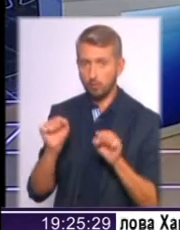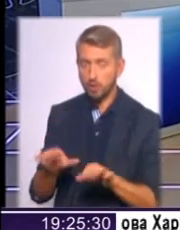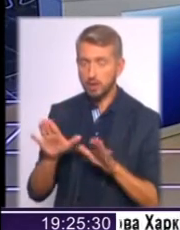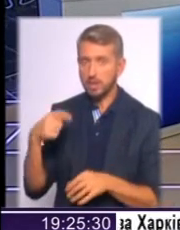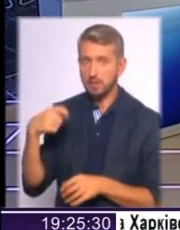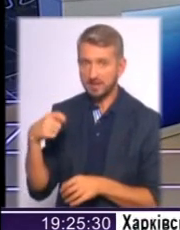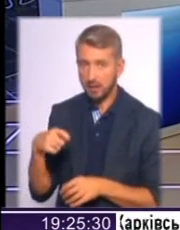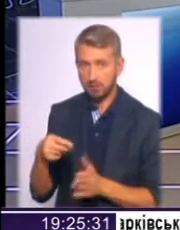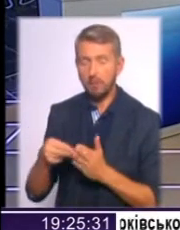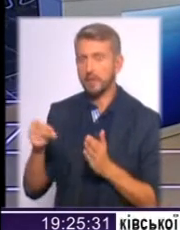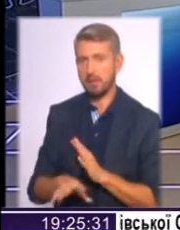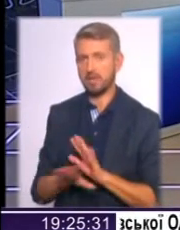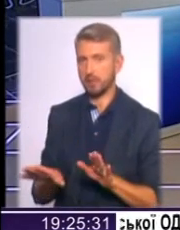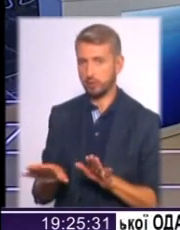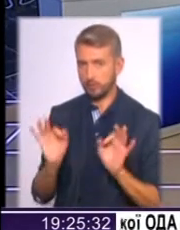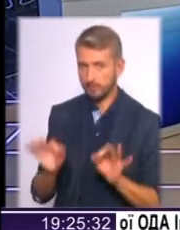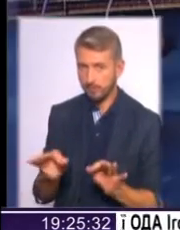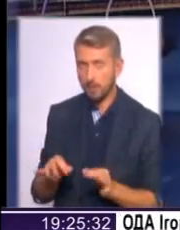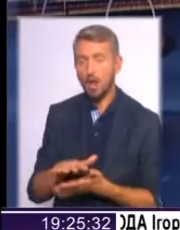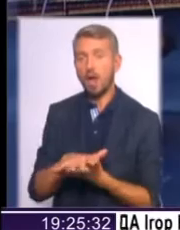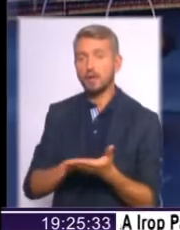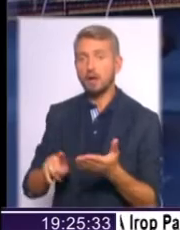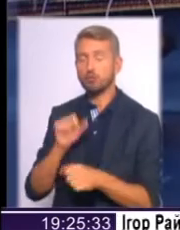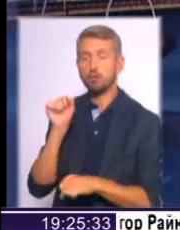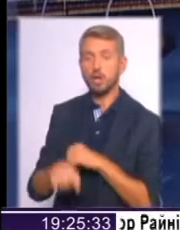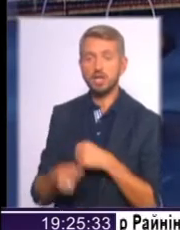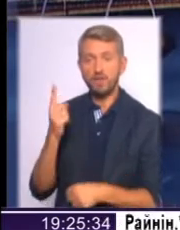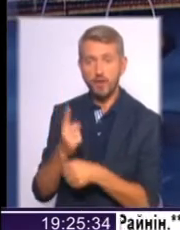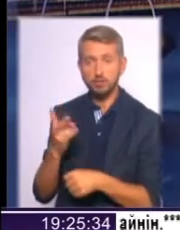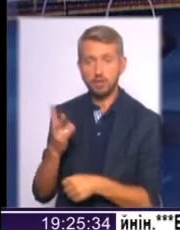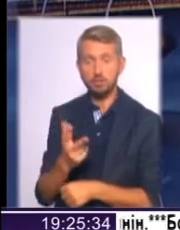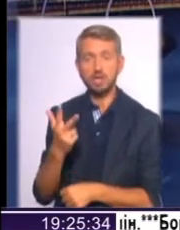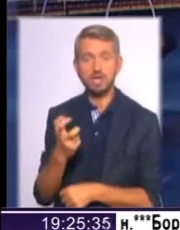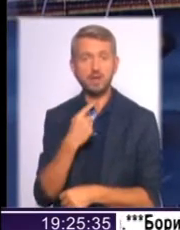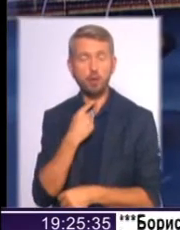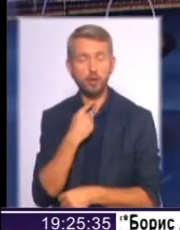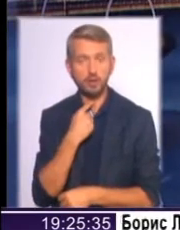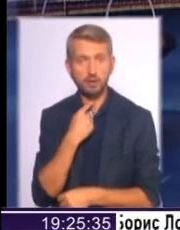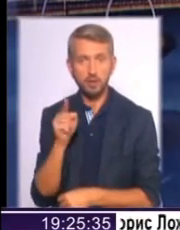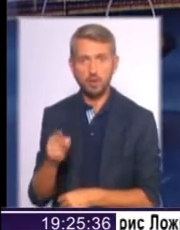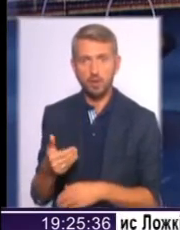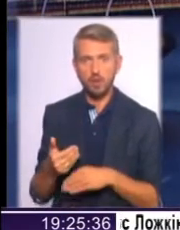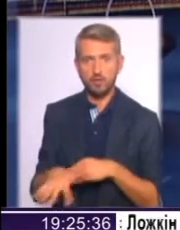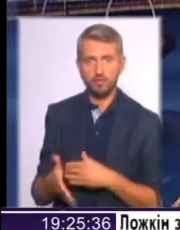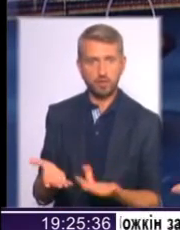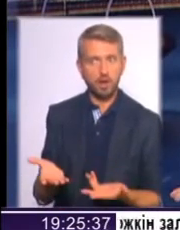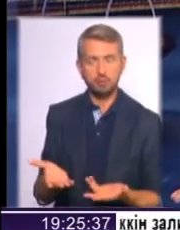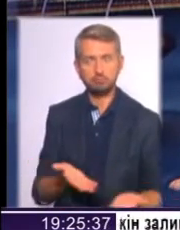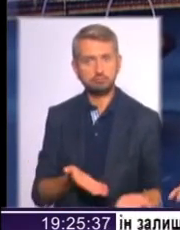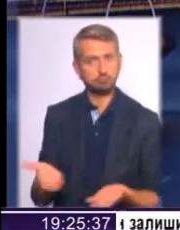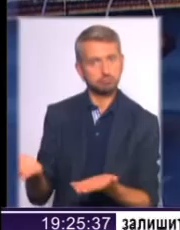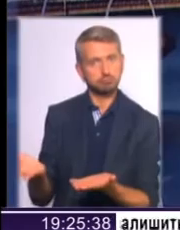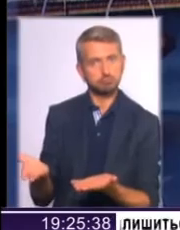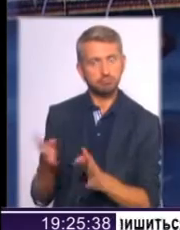Його просто не підписує. Далі, щоб подолати вето, треба 300 голосів. Тобто тут вже м'яч на